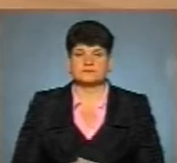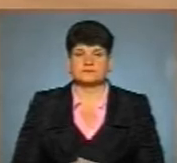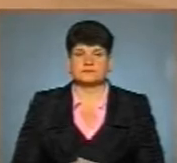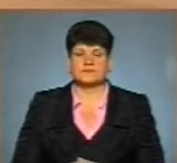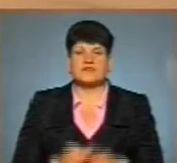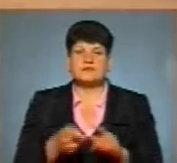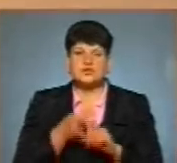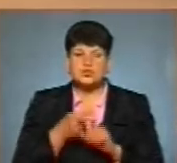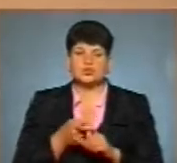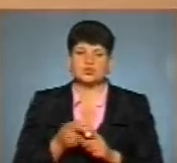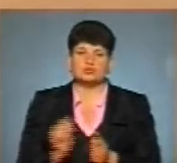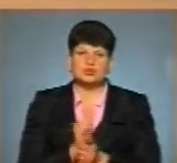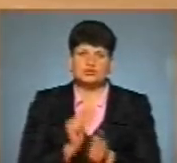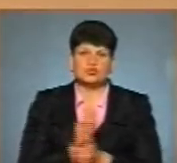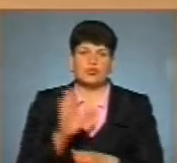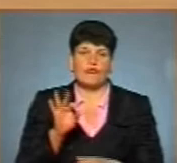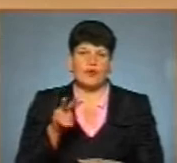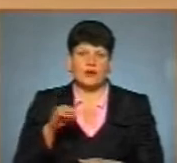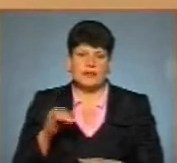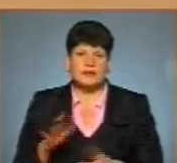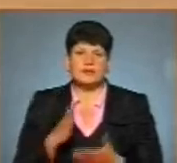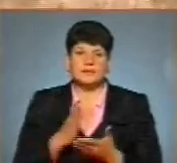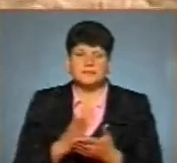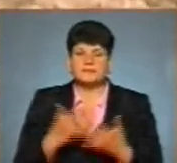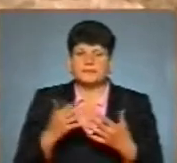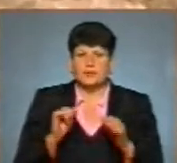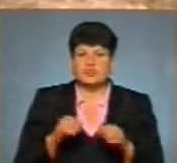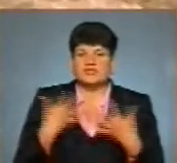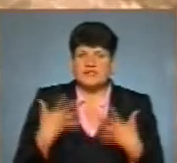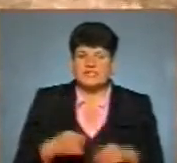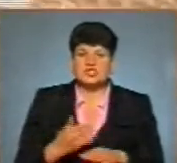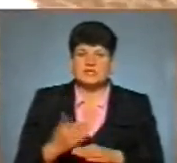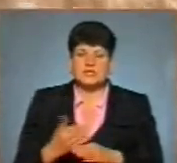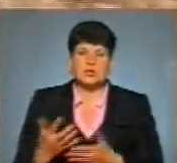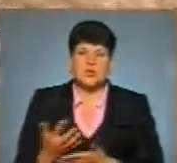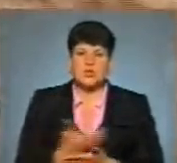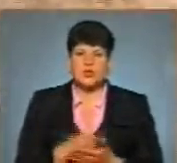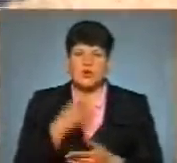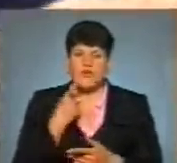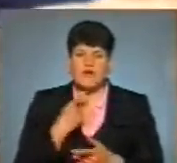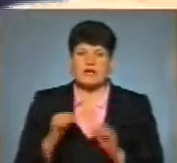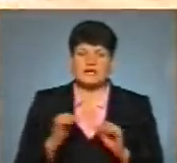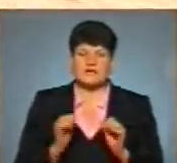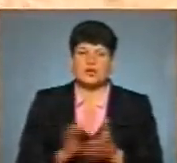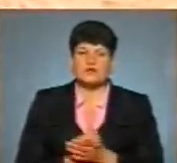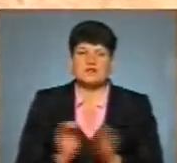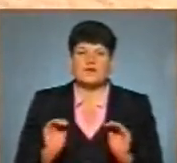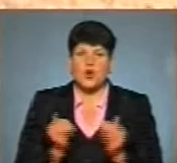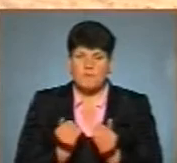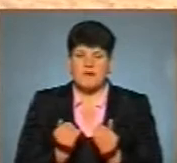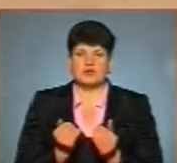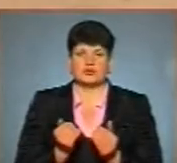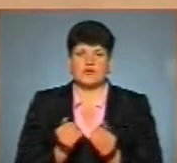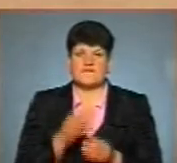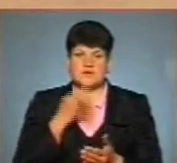Через посуху волинські аграрії ризикують втратити частину урожаю, каже керівник товариства з обмеженою відповідальністю «Волиньнова»